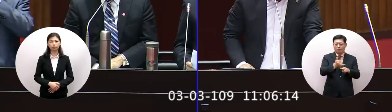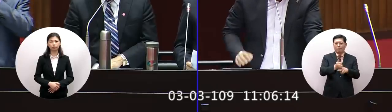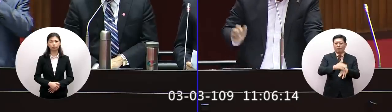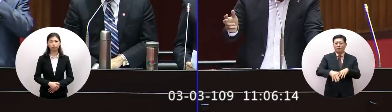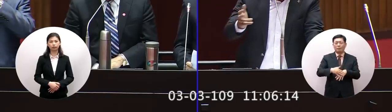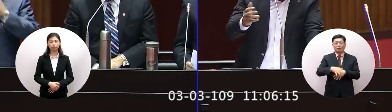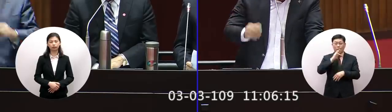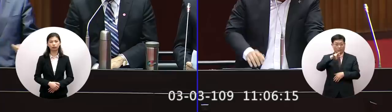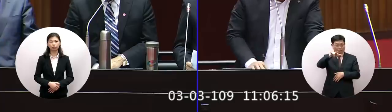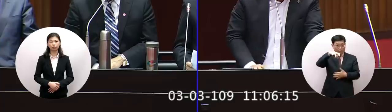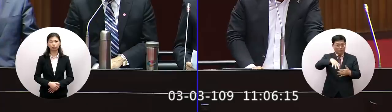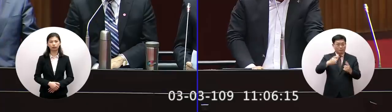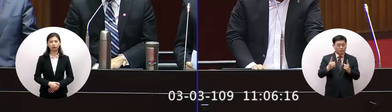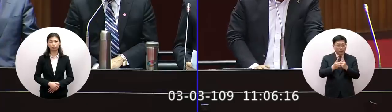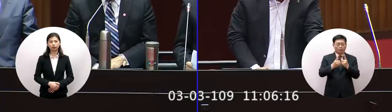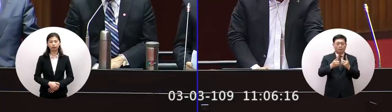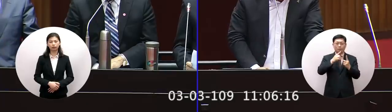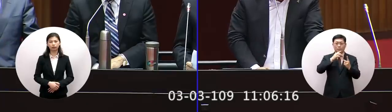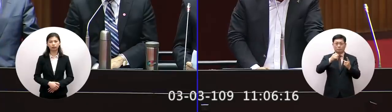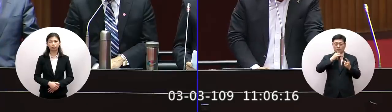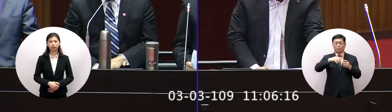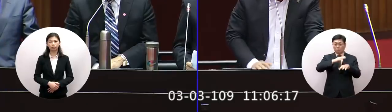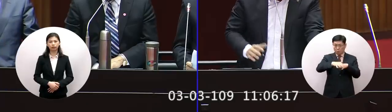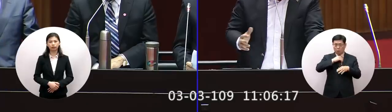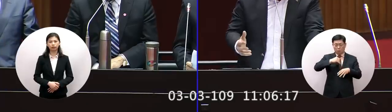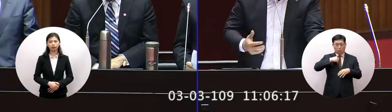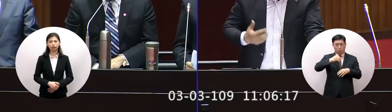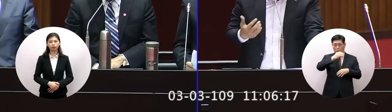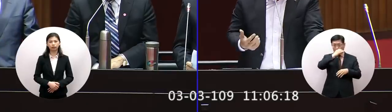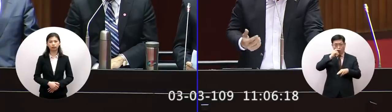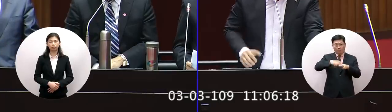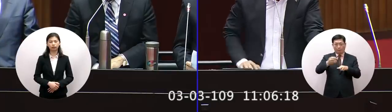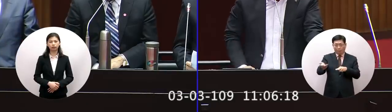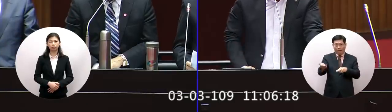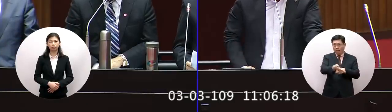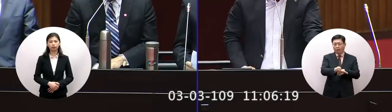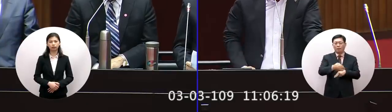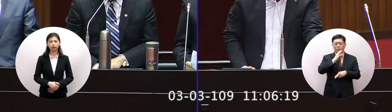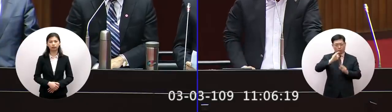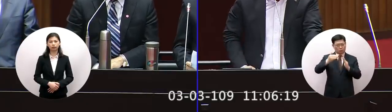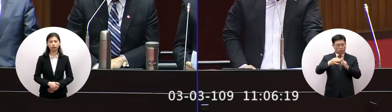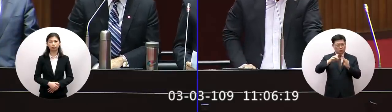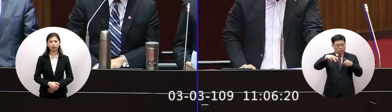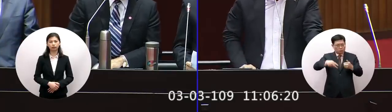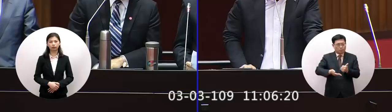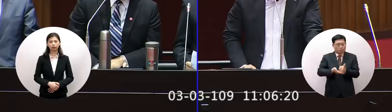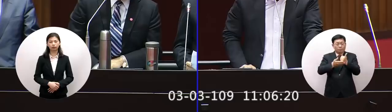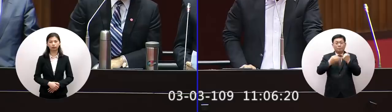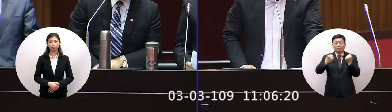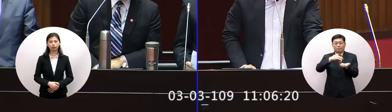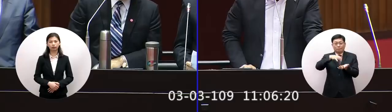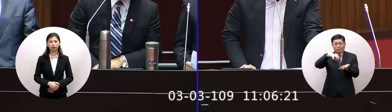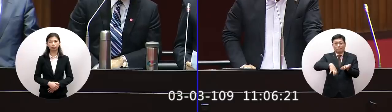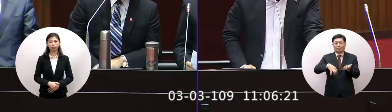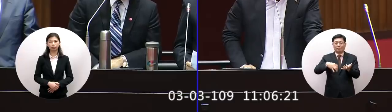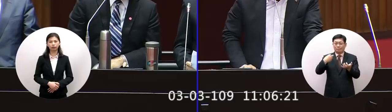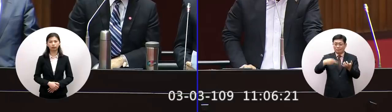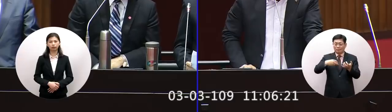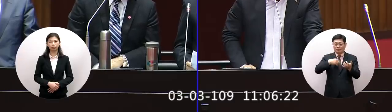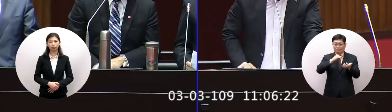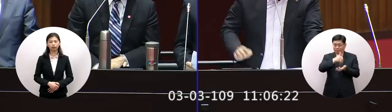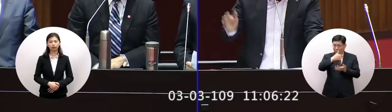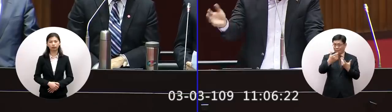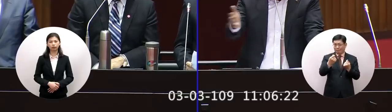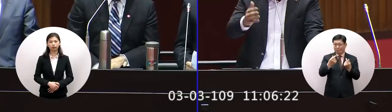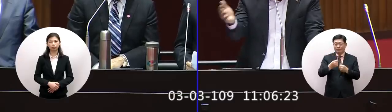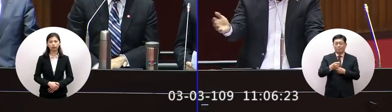个飞行机顶管拄到，可能商业舱、头等舱的牛，给因也是一个国家地位的尊重。在病院，吼，在医师的这